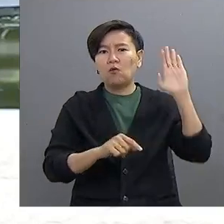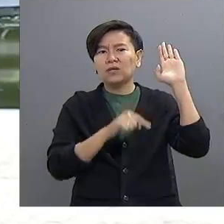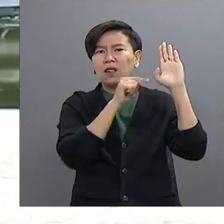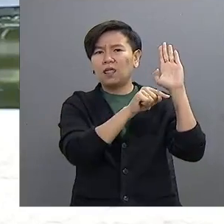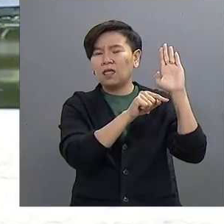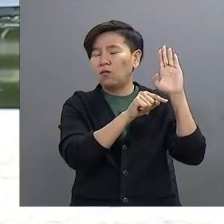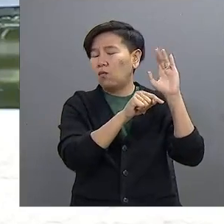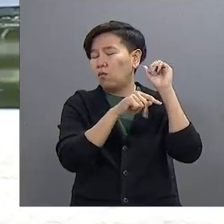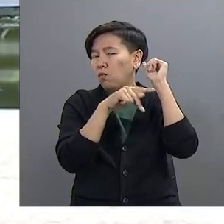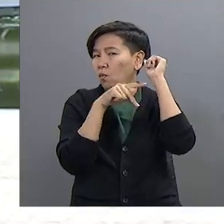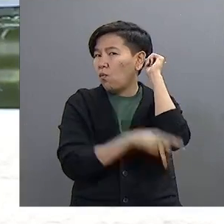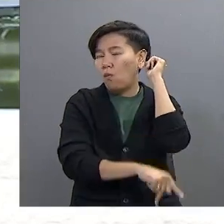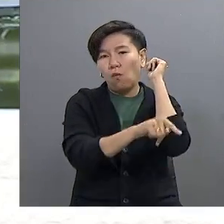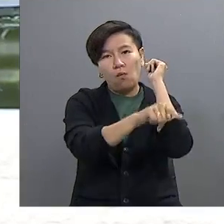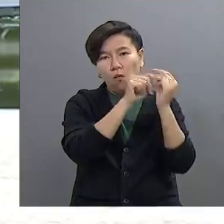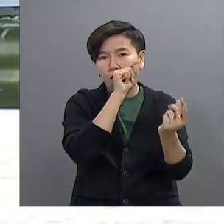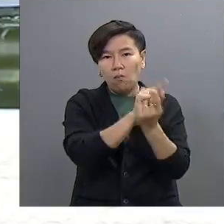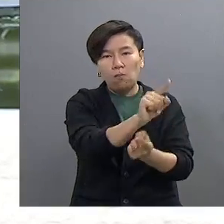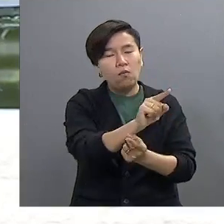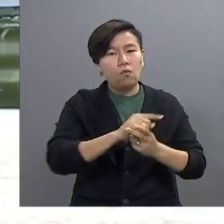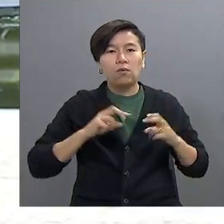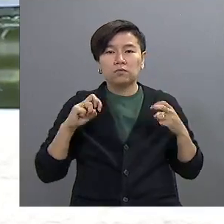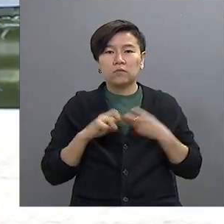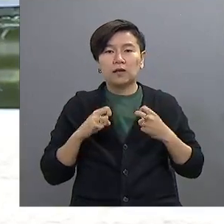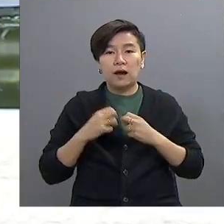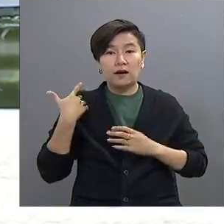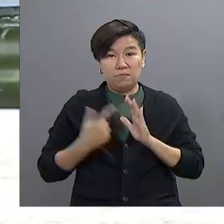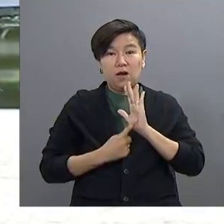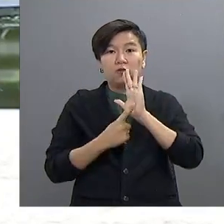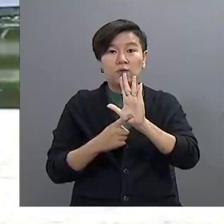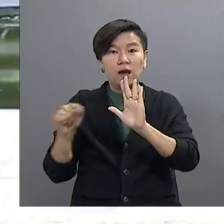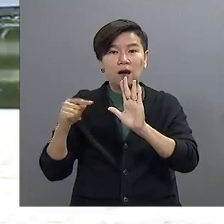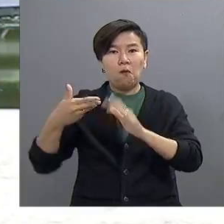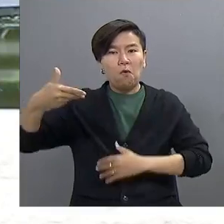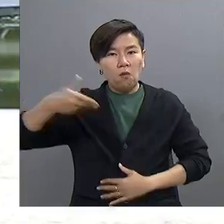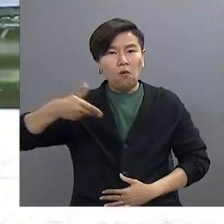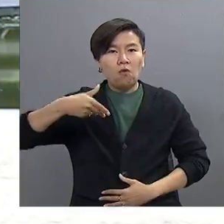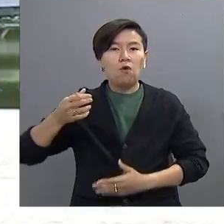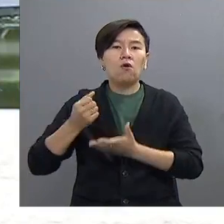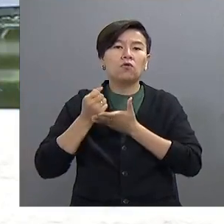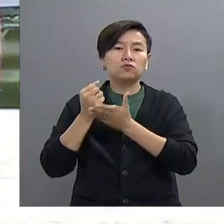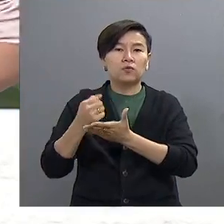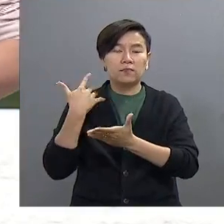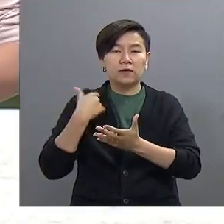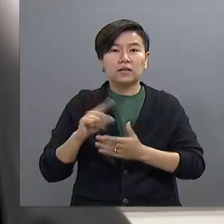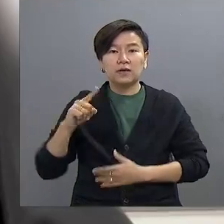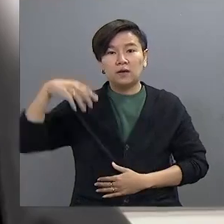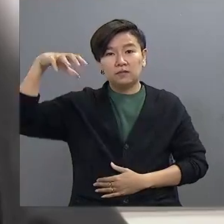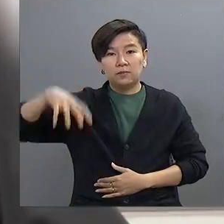งอันนี้มีปัญหาแน่นอนค่ะดังกรณีที่มาร้องเรียนกันในตำรวจปคบมาดูเรื่องนี้กัน